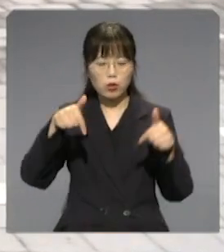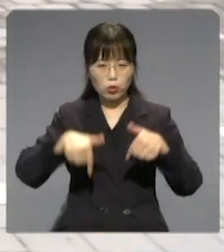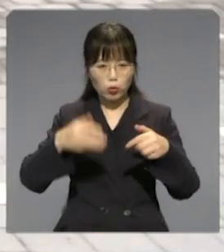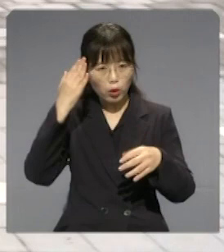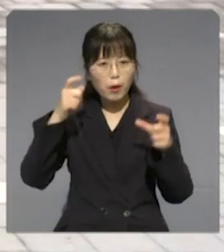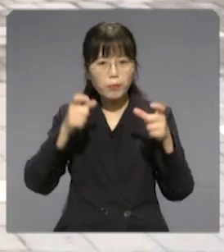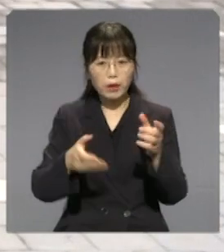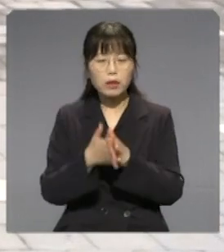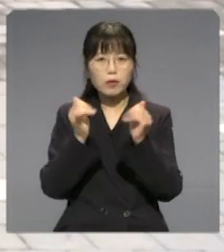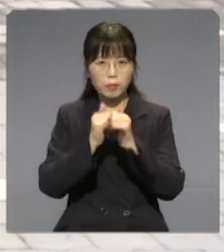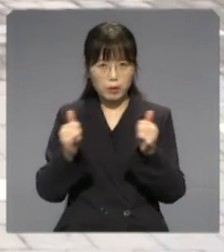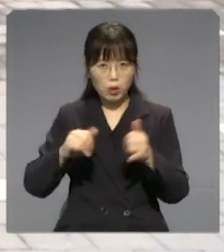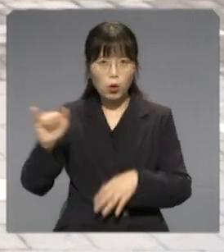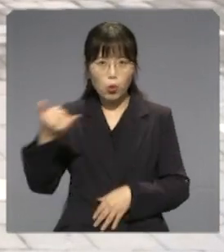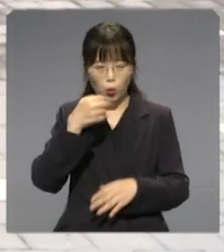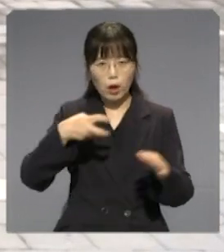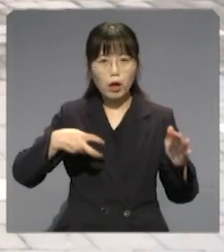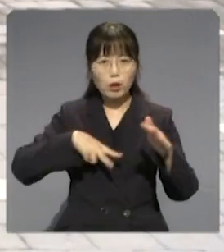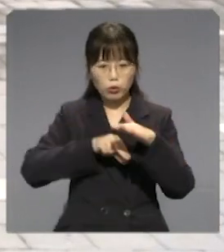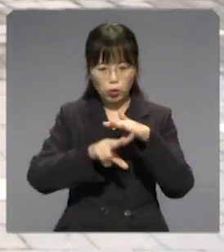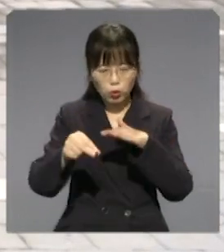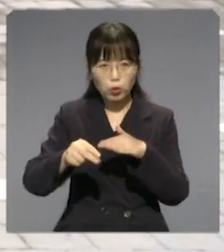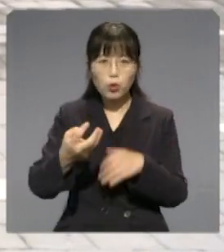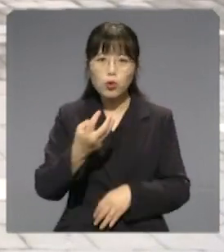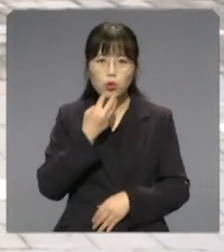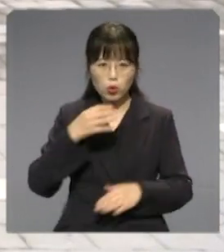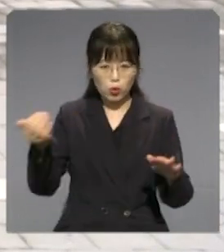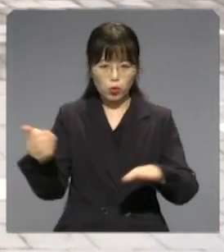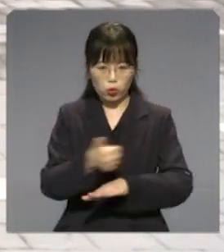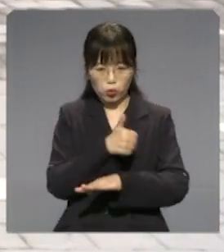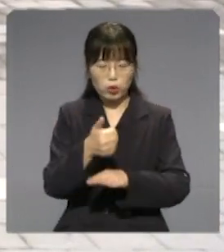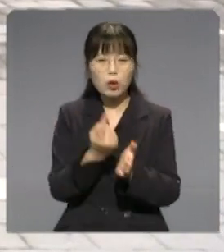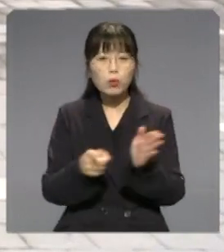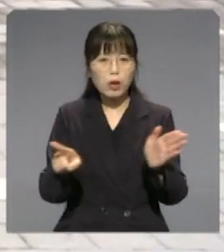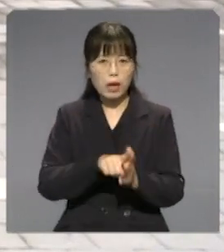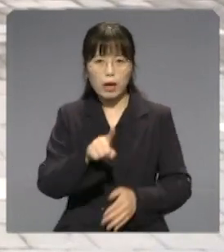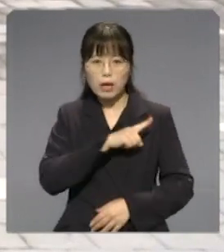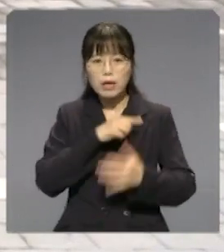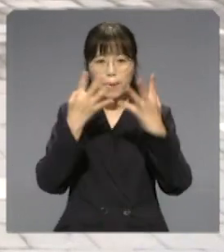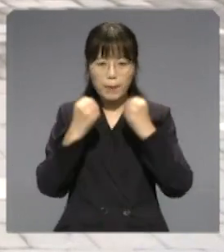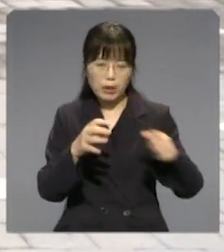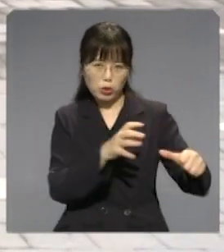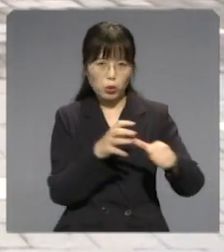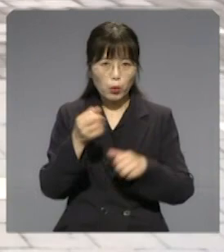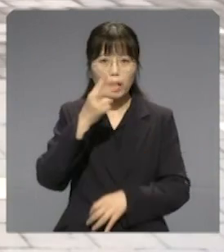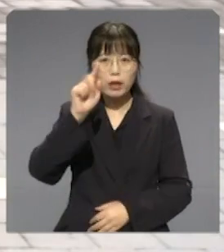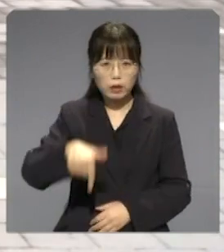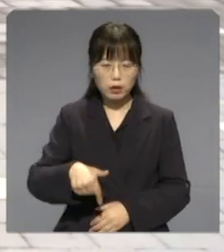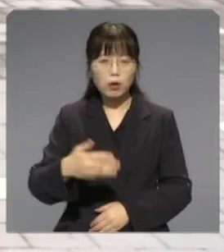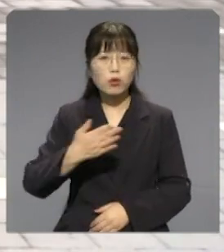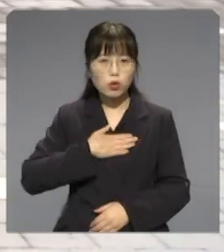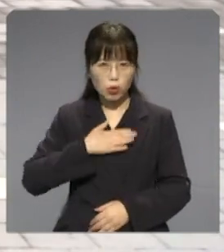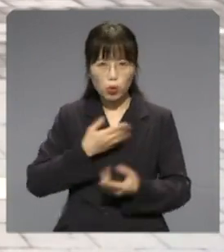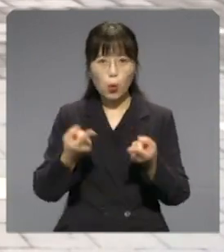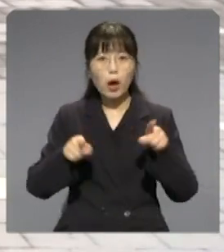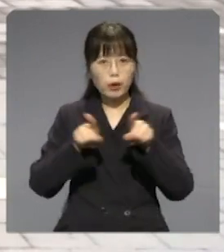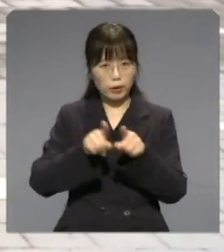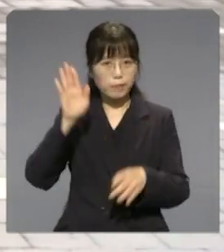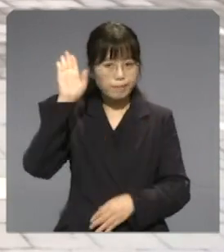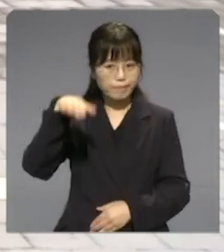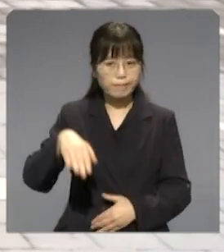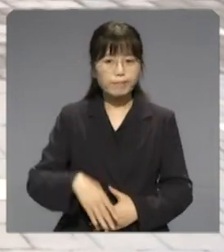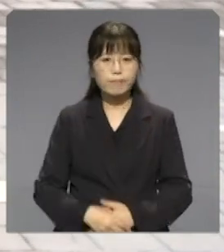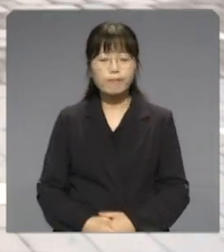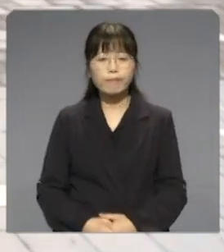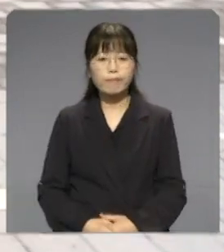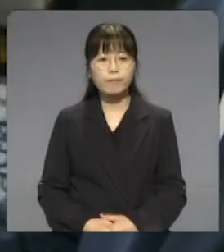시민들이 공항철도로 환승해서 서울로 출퇴근을 하기 위해 가장 많이 이용하는 역입니다. 저도 함께 가보겠습니다.